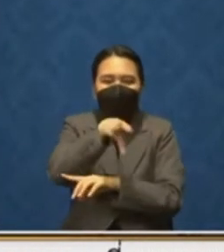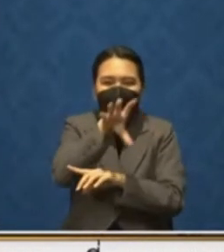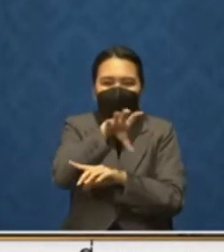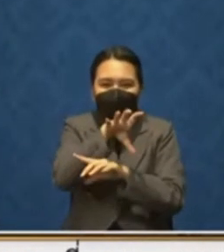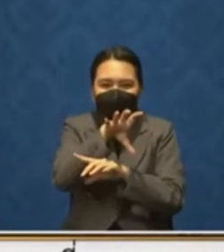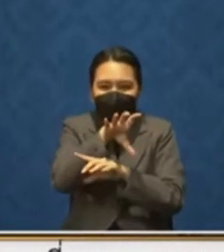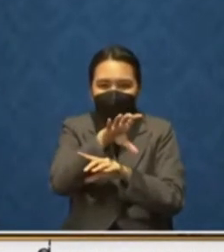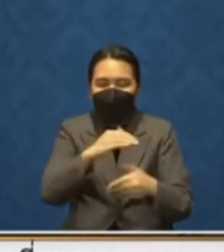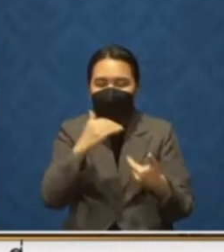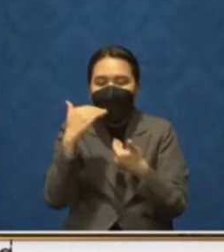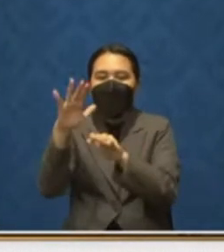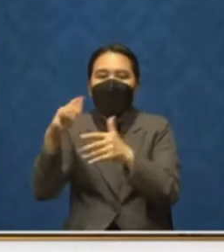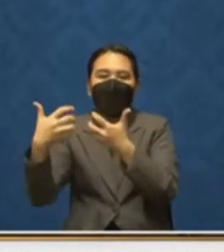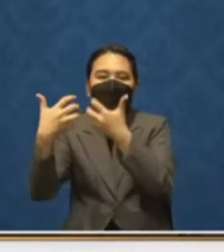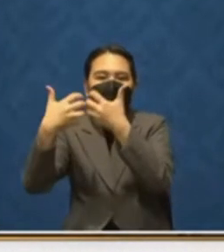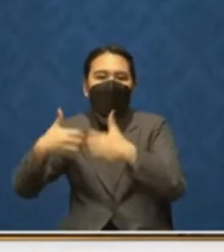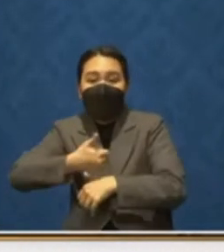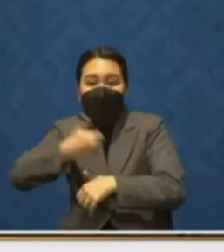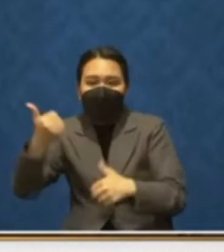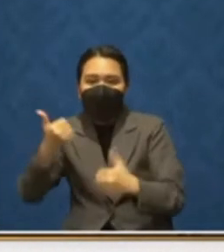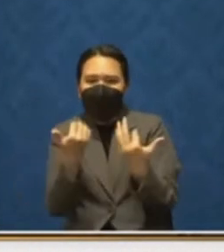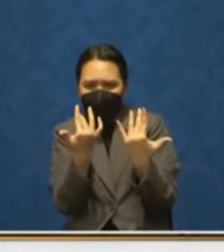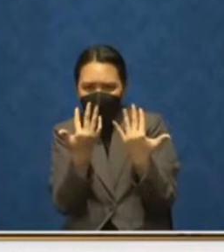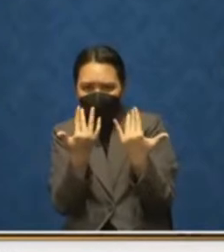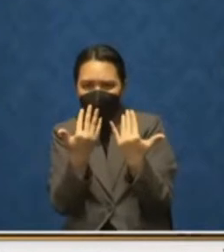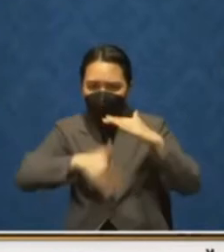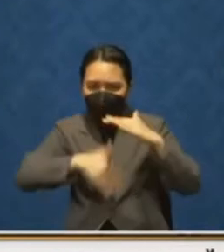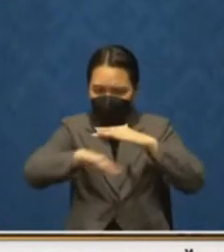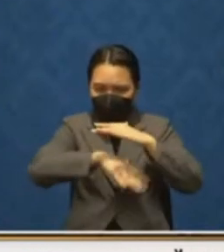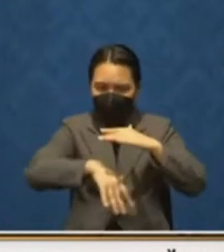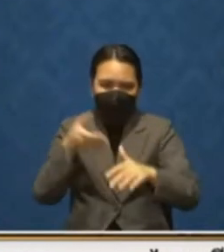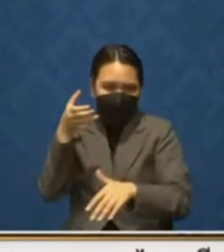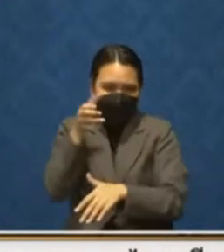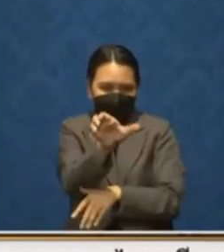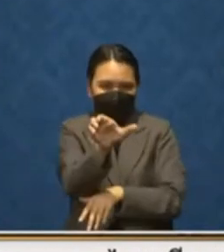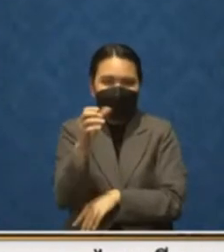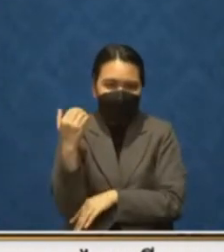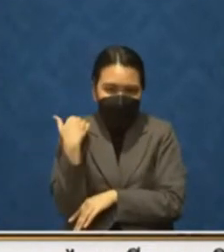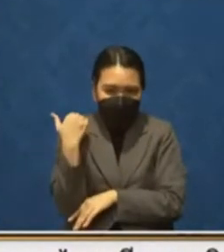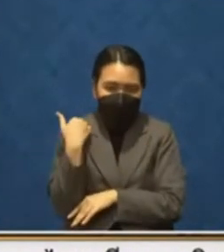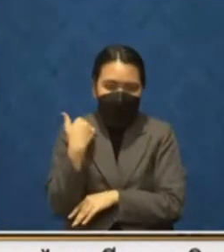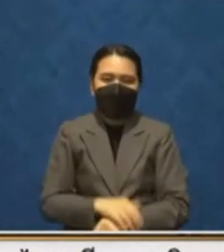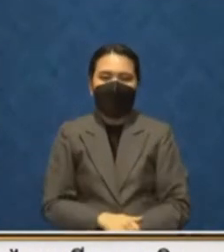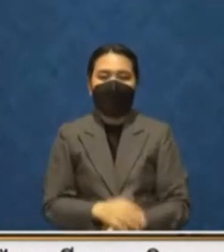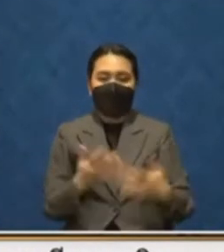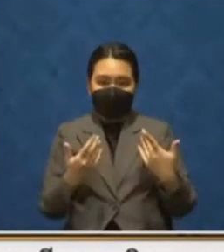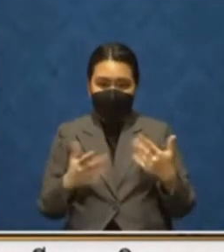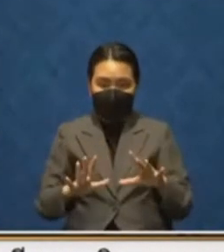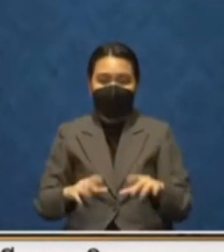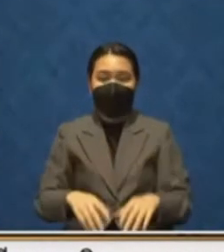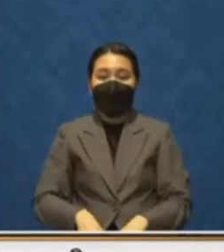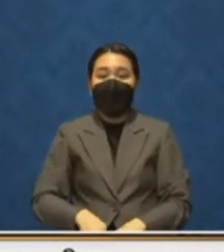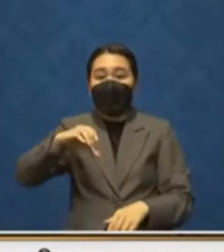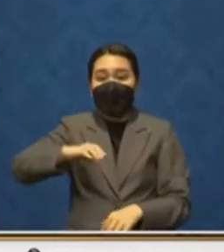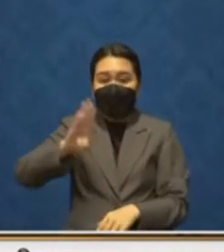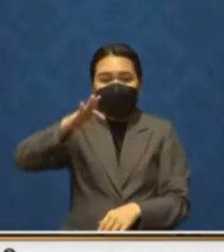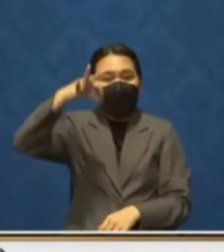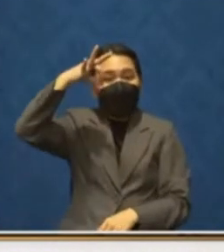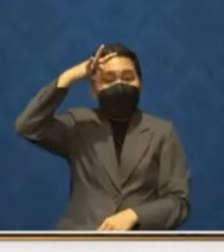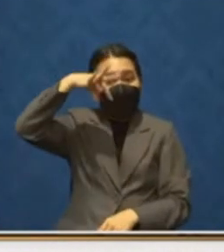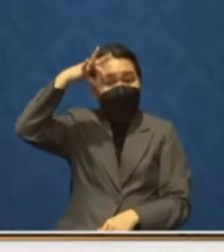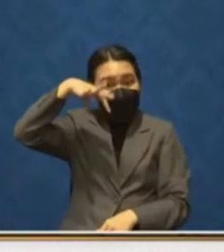ไส้เดี๋ยวหลักฐานแฉหมดครับไปเล่นที่ 3นะครับท่านปล่อยให้บริษัทปตทจุดจุดและ